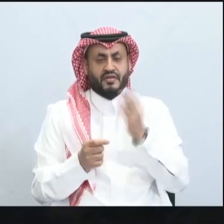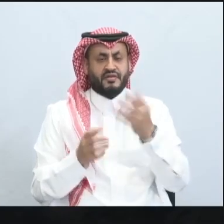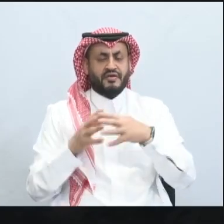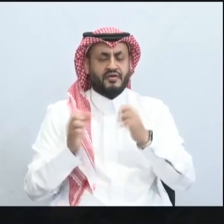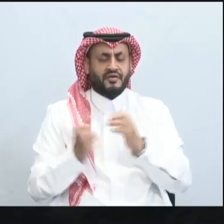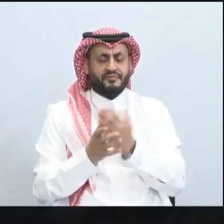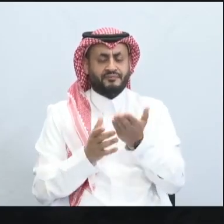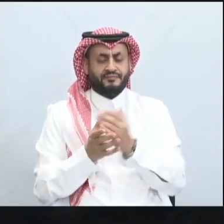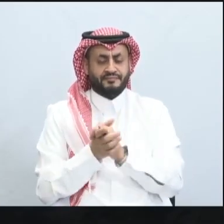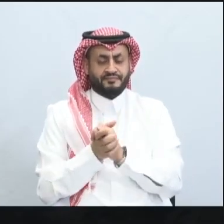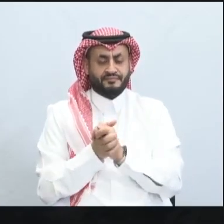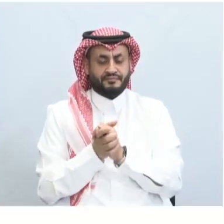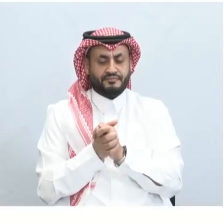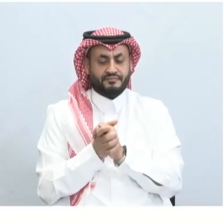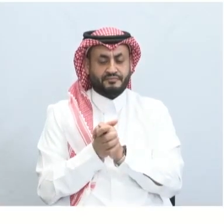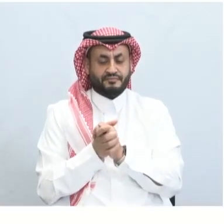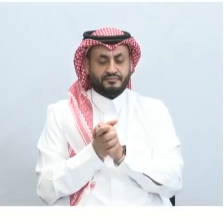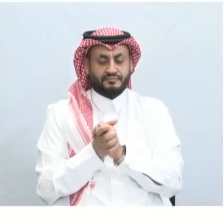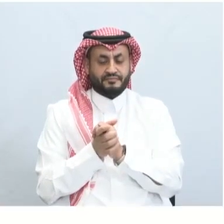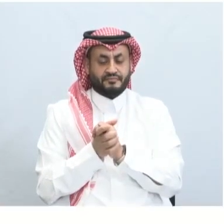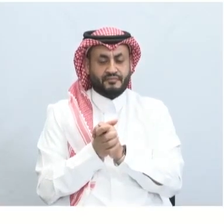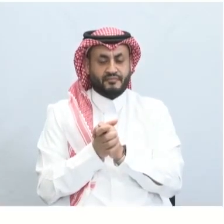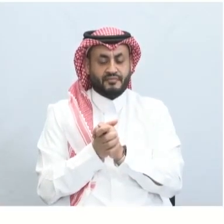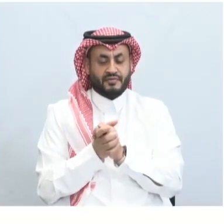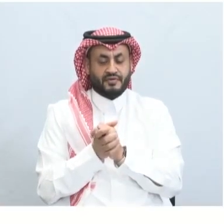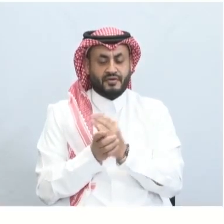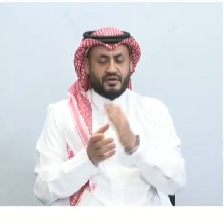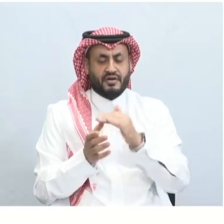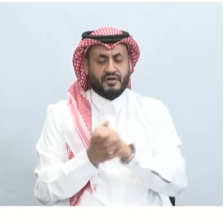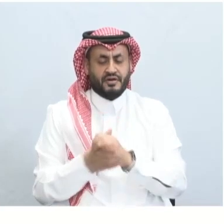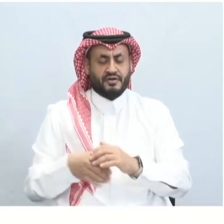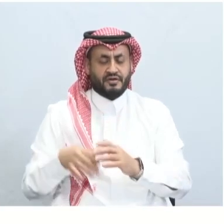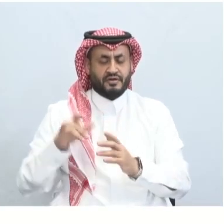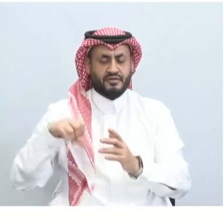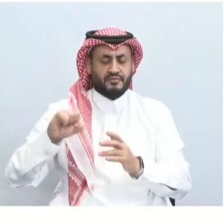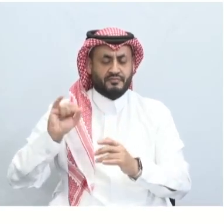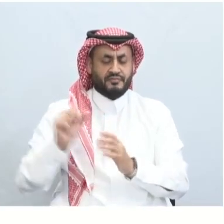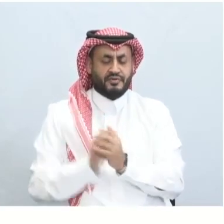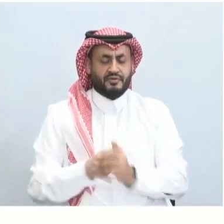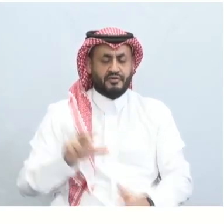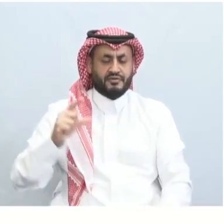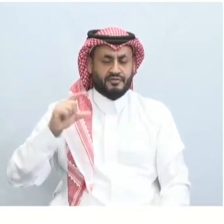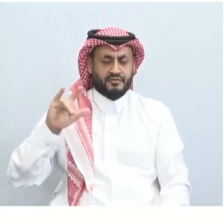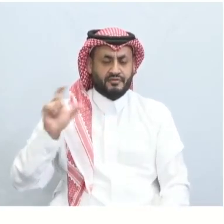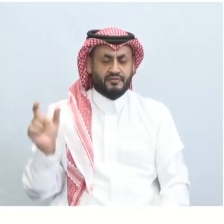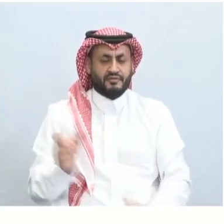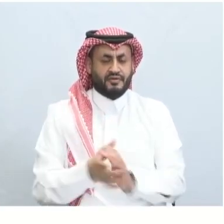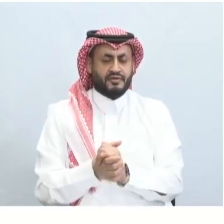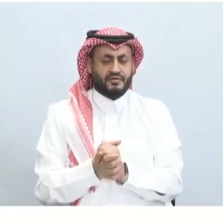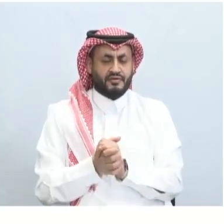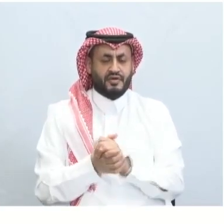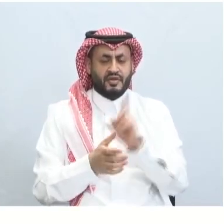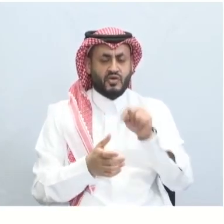ومدبر وكذلك يوم الدين وهو يوم الجزاء والحساب وهو يوم القيامه